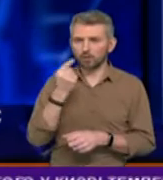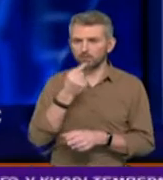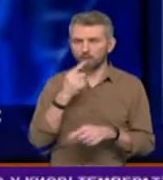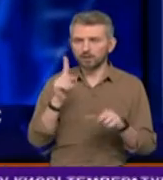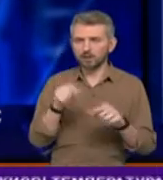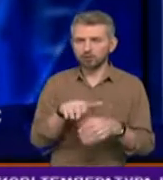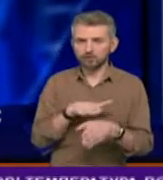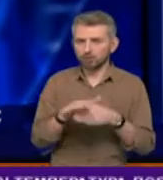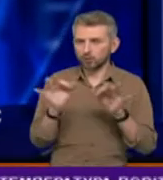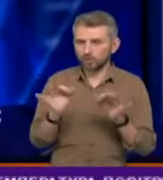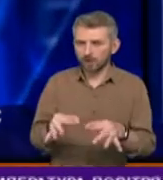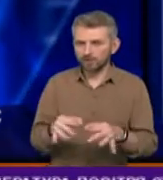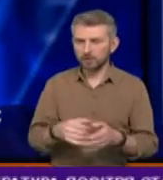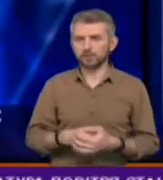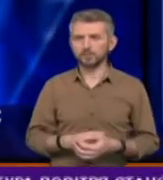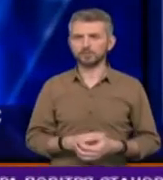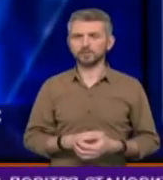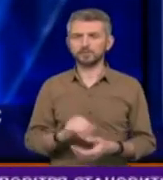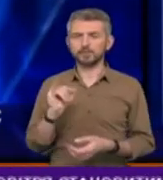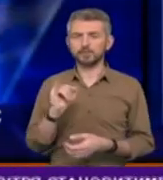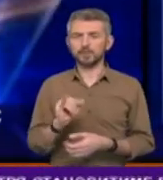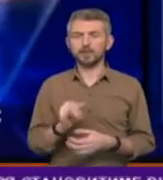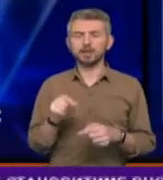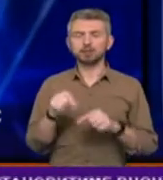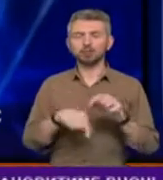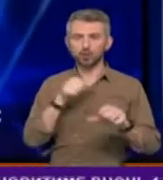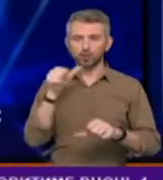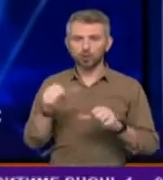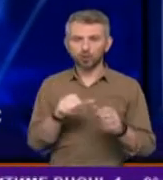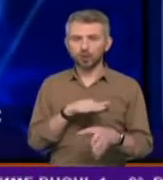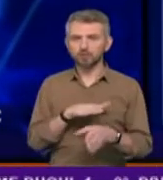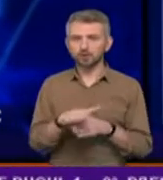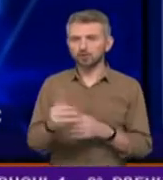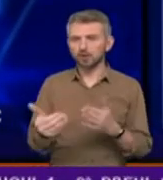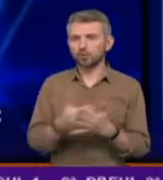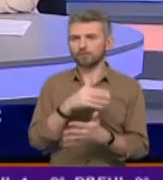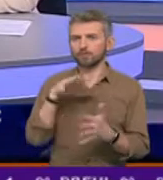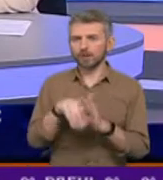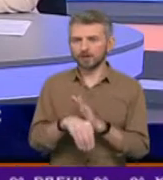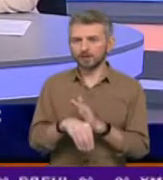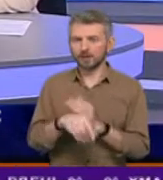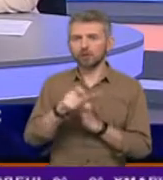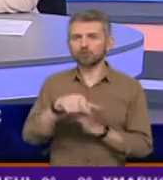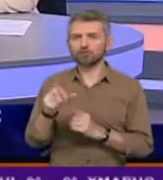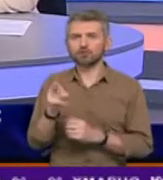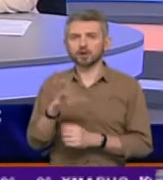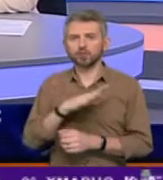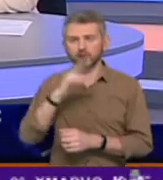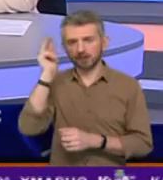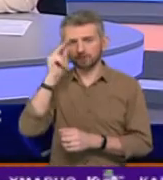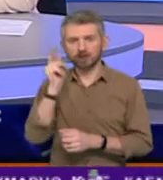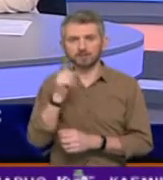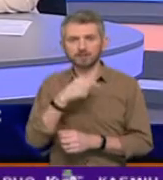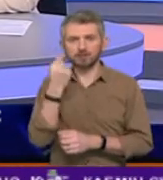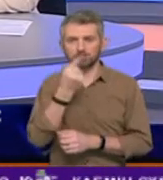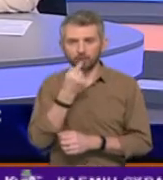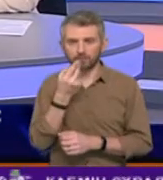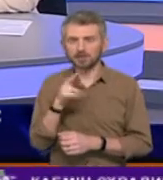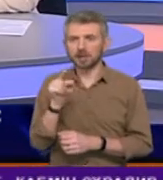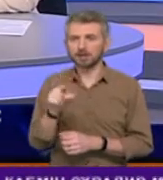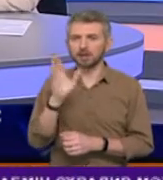пристосування. Вона буде стосуватися встановлення порога «склав-не склав» для абітурієнтів, мова навчання, яких